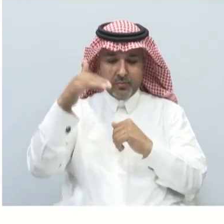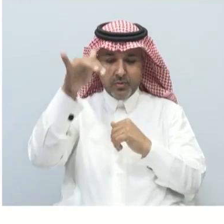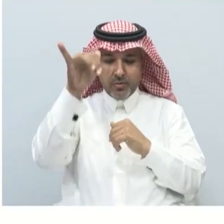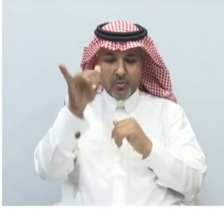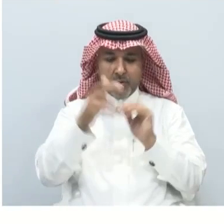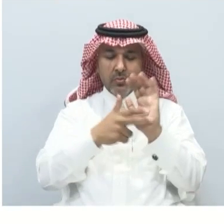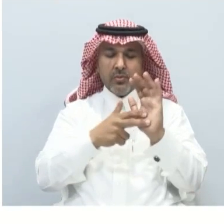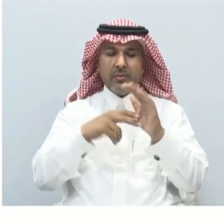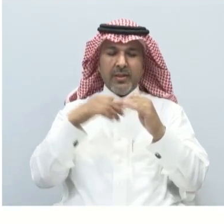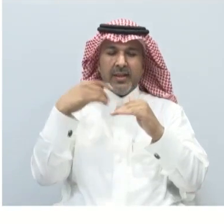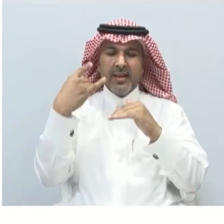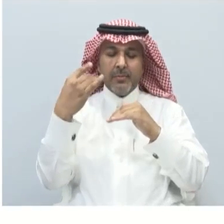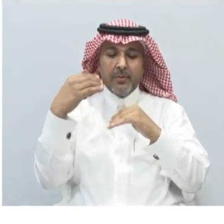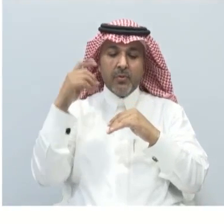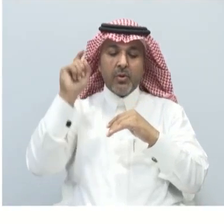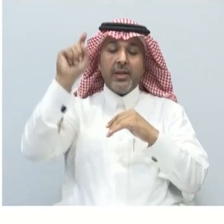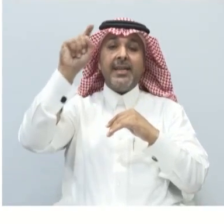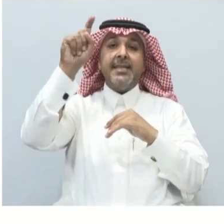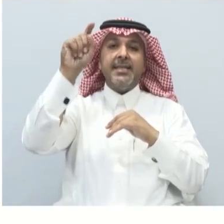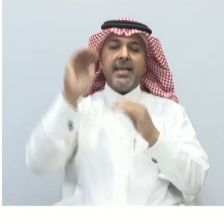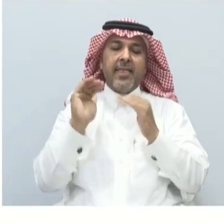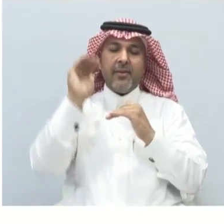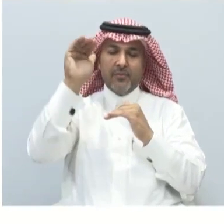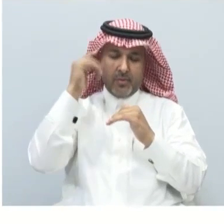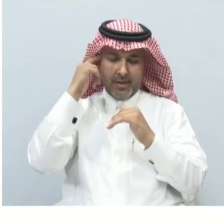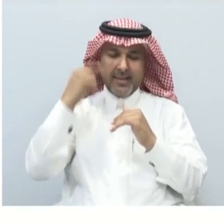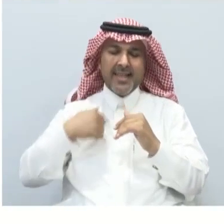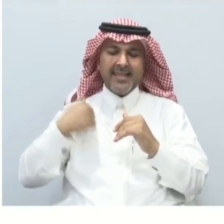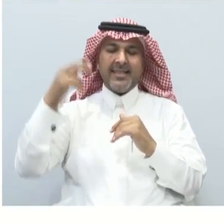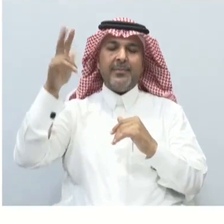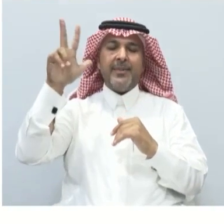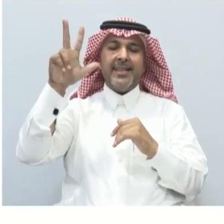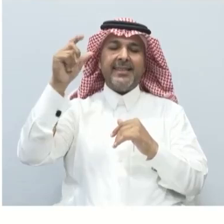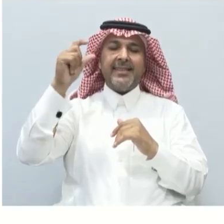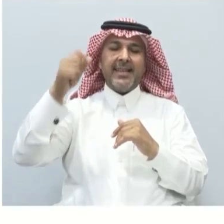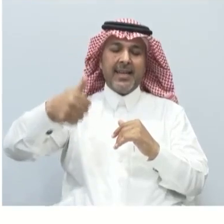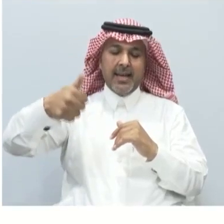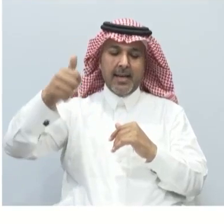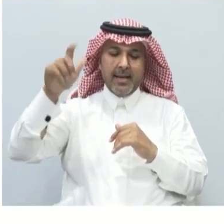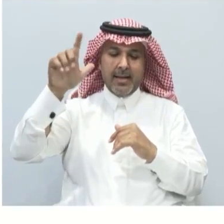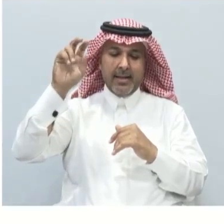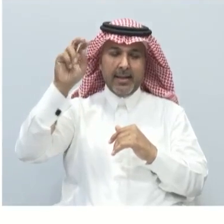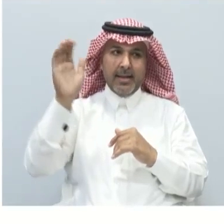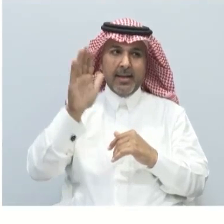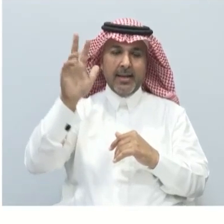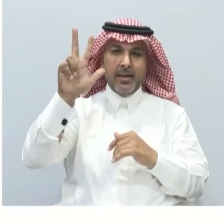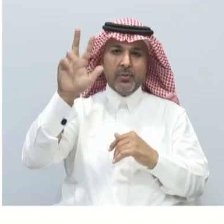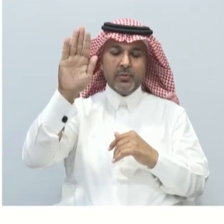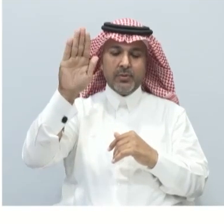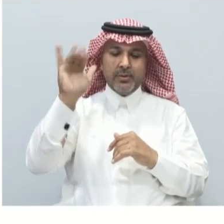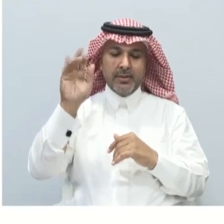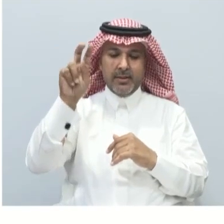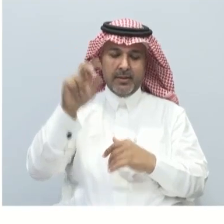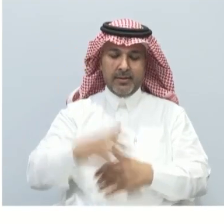على الاس يكون الاكس موجوده على الاس تكلمنا عن الدوال الرئيسيه قلنا ان منحنى الداله